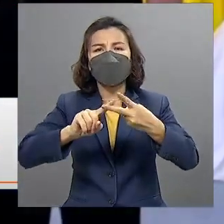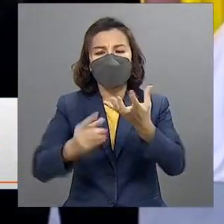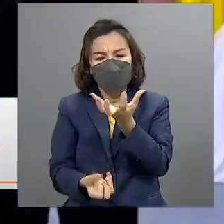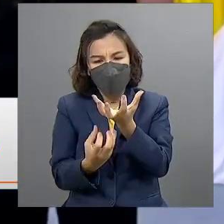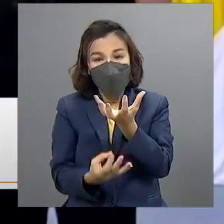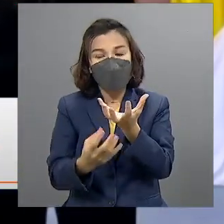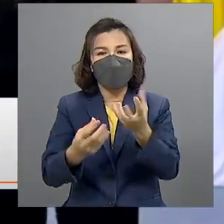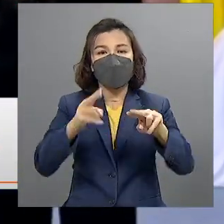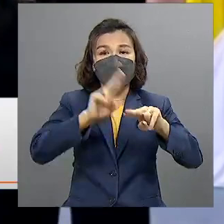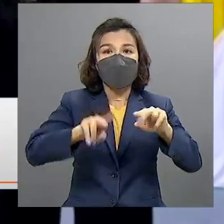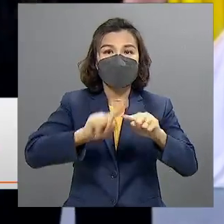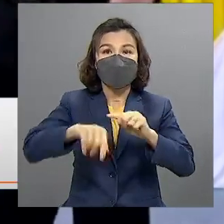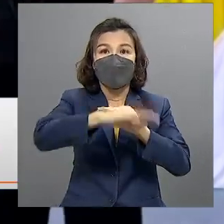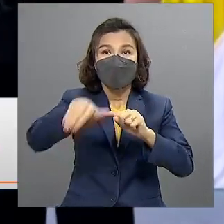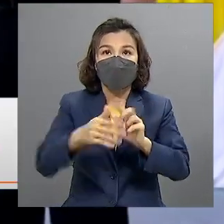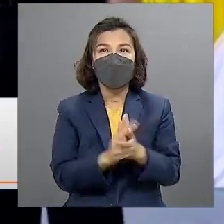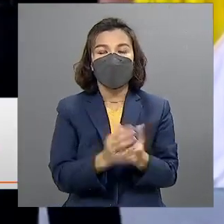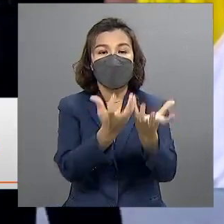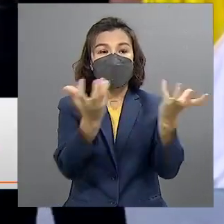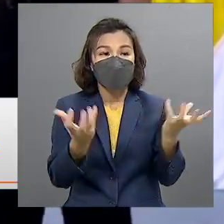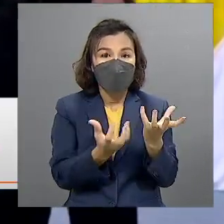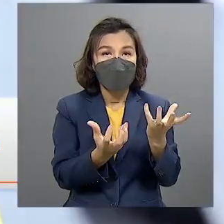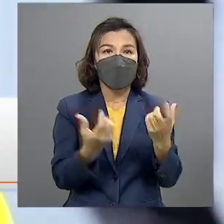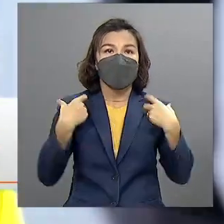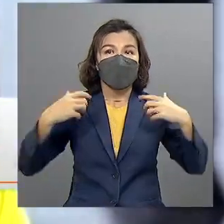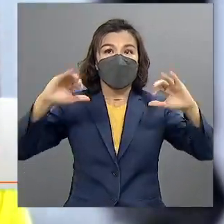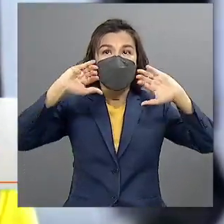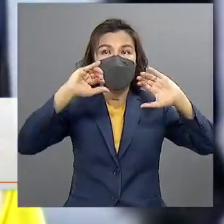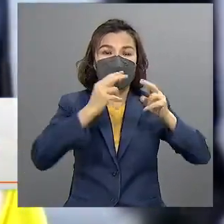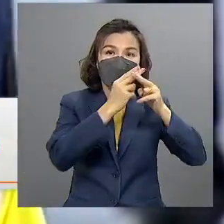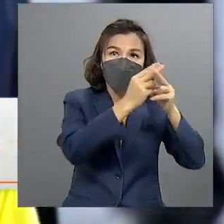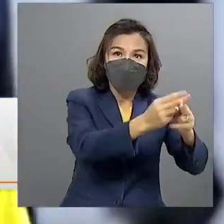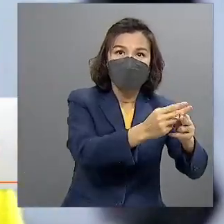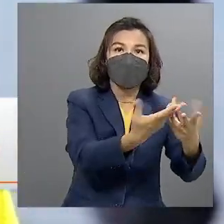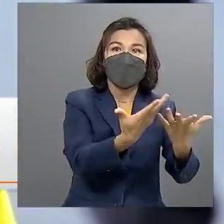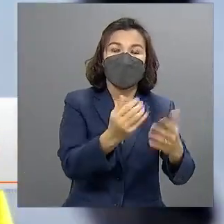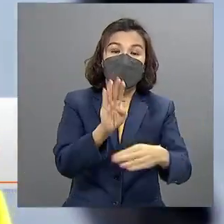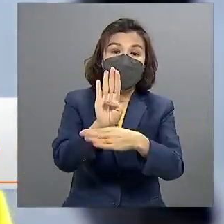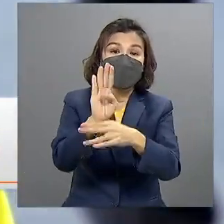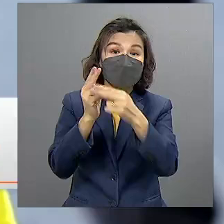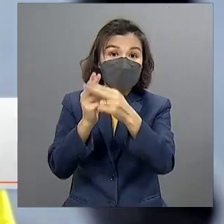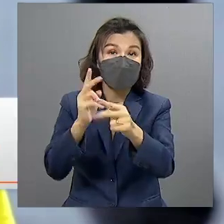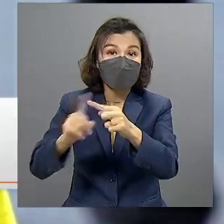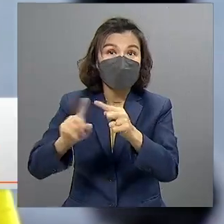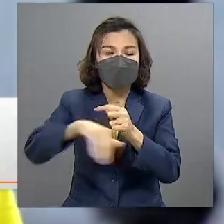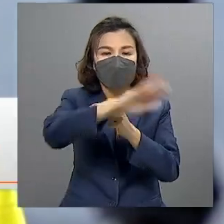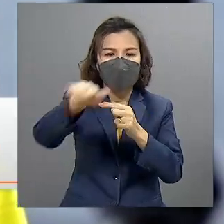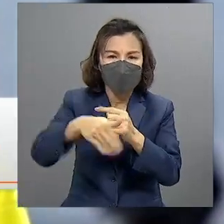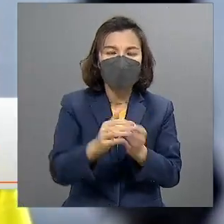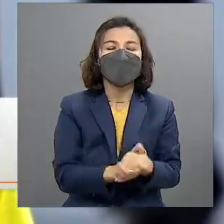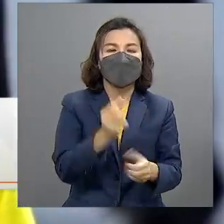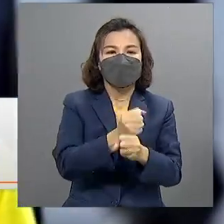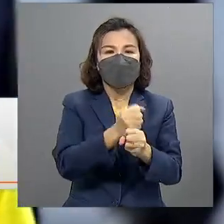นจากภาครัฐภาคเอกชนผู้ประกอบการโรงงานอุตสาหกรรมเพื่อนำไปมอบให้กับผู้ป่วยแล้วก็เจ้าหน้าที่ในโรงพยาบาลสน